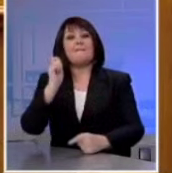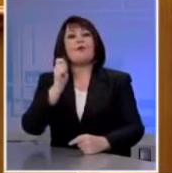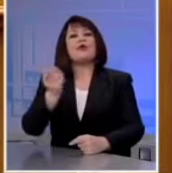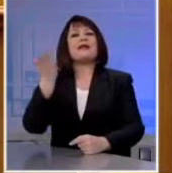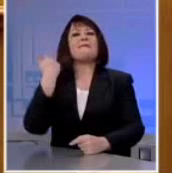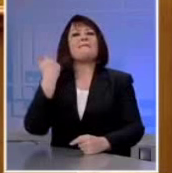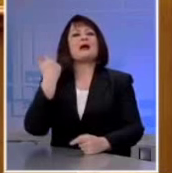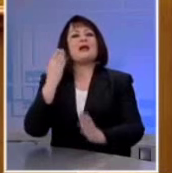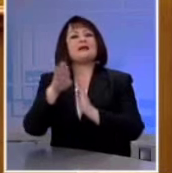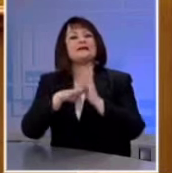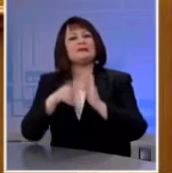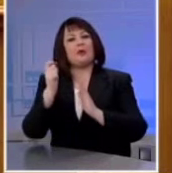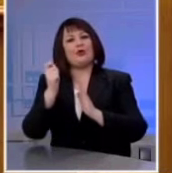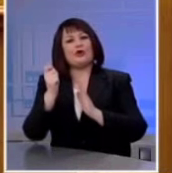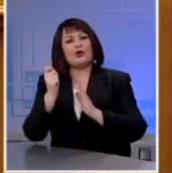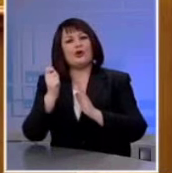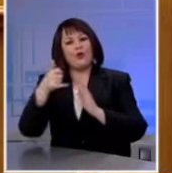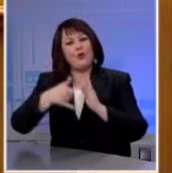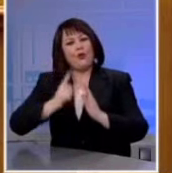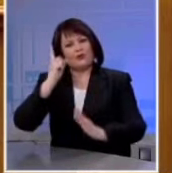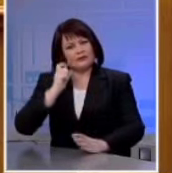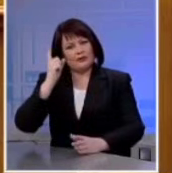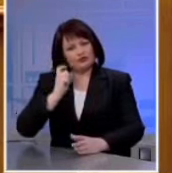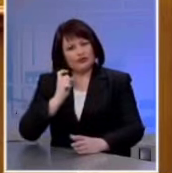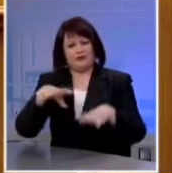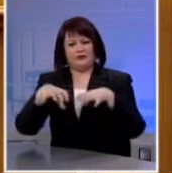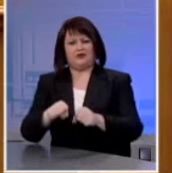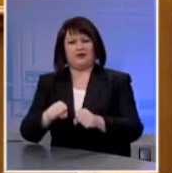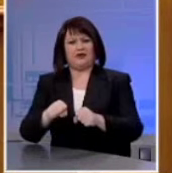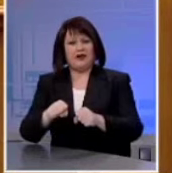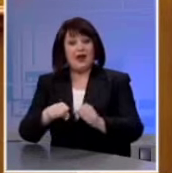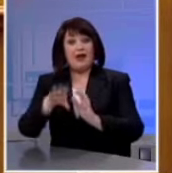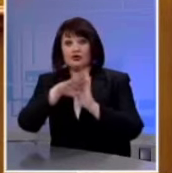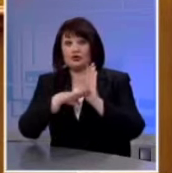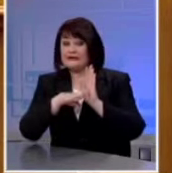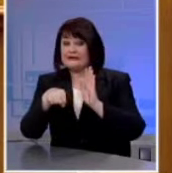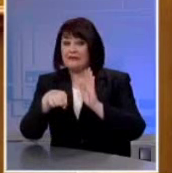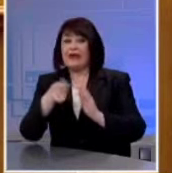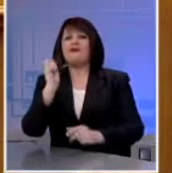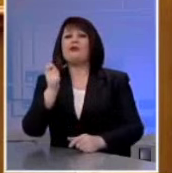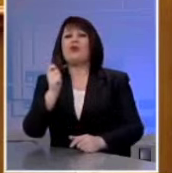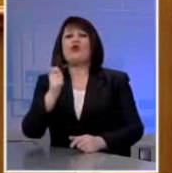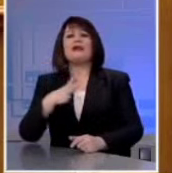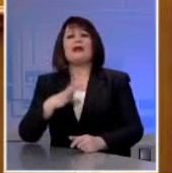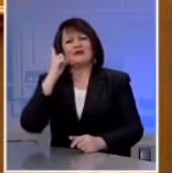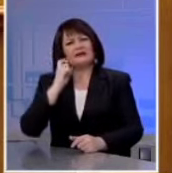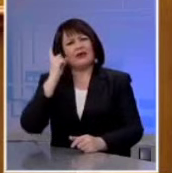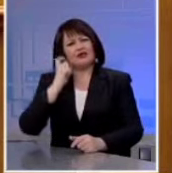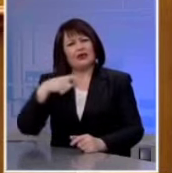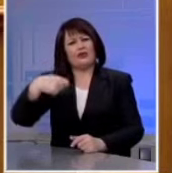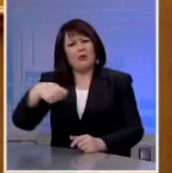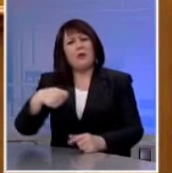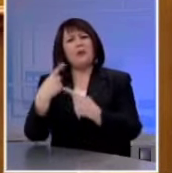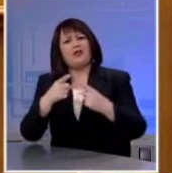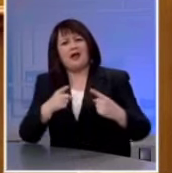πολιτικού συστήματος, του συστήματος εξουσίας, που θέλησαν να αξιοποιήσουν τις γνώσεις και το νομικό τους